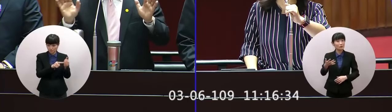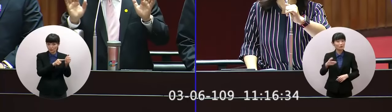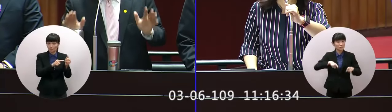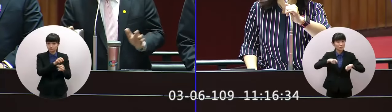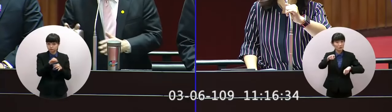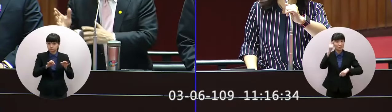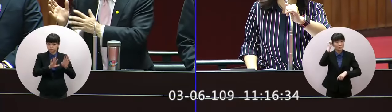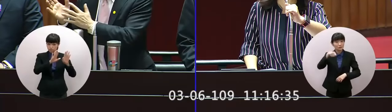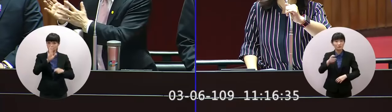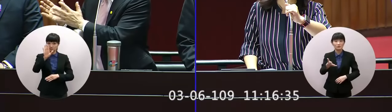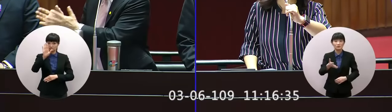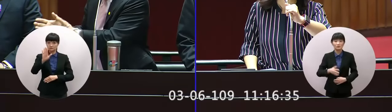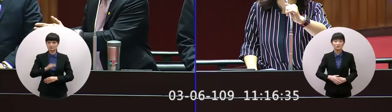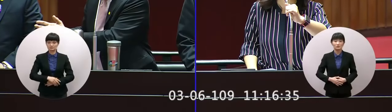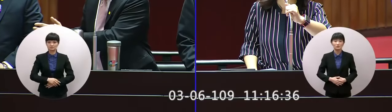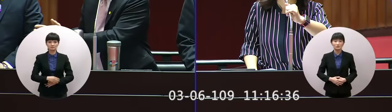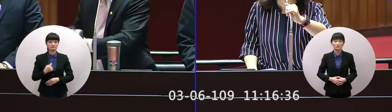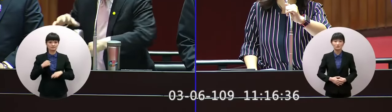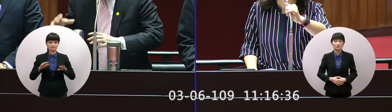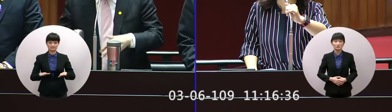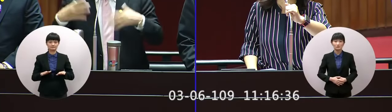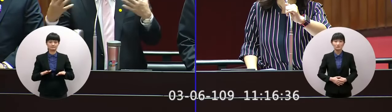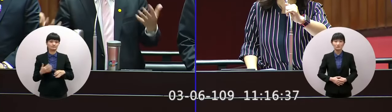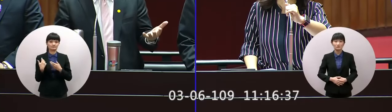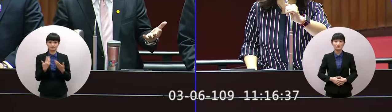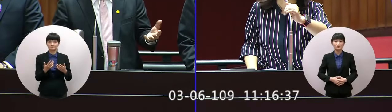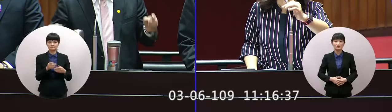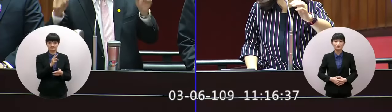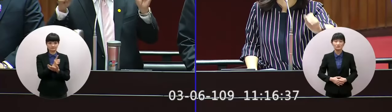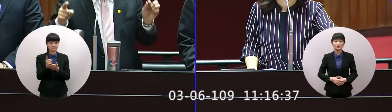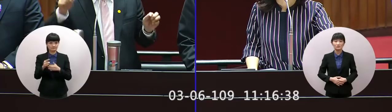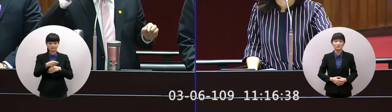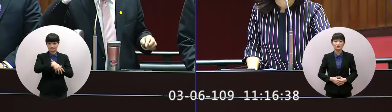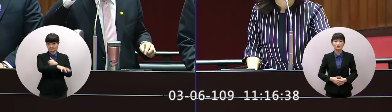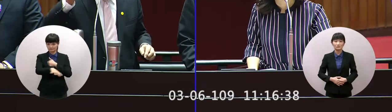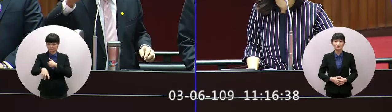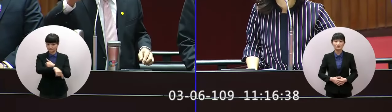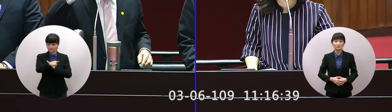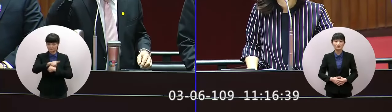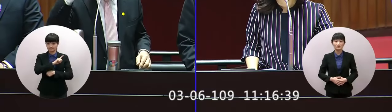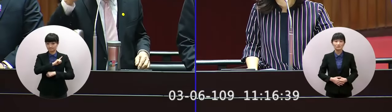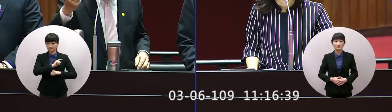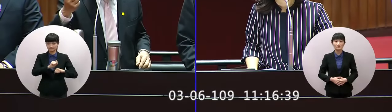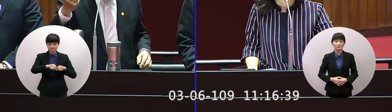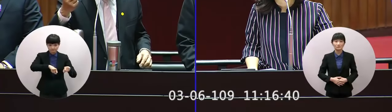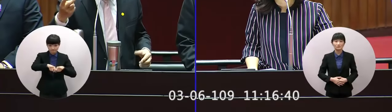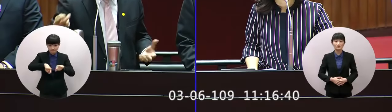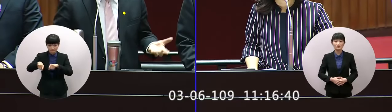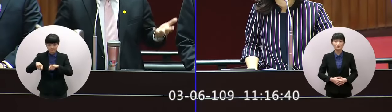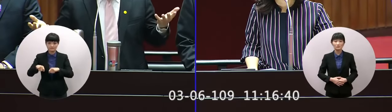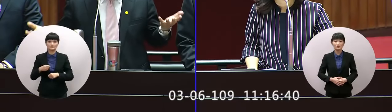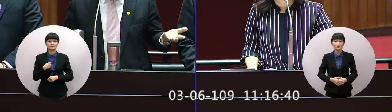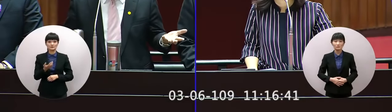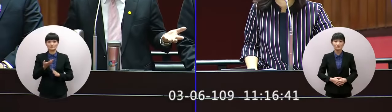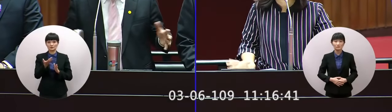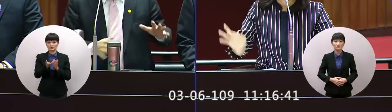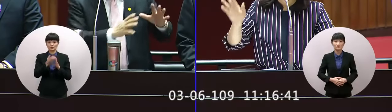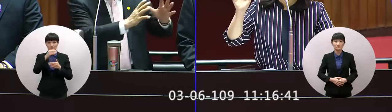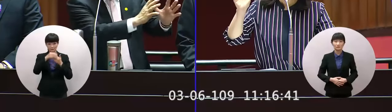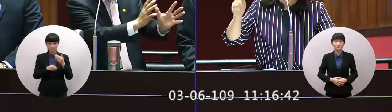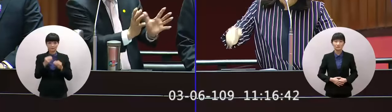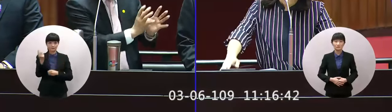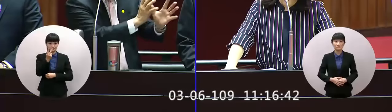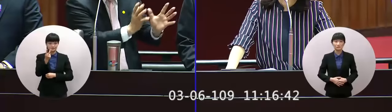方案。 现在我都让各部会尽量去发挥，就刚才我说的两个原则，让各部